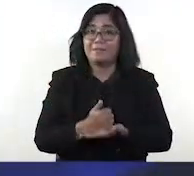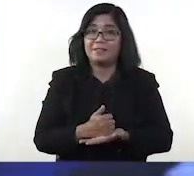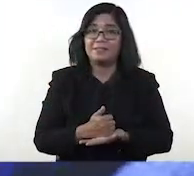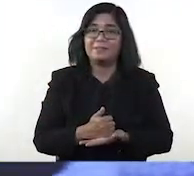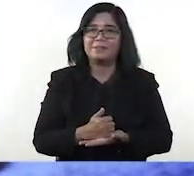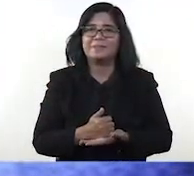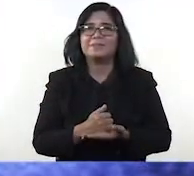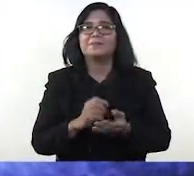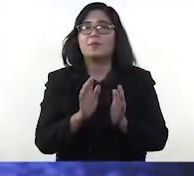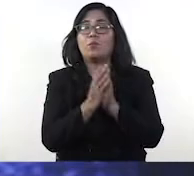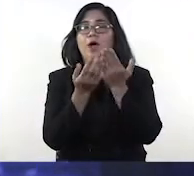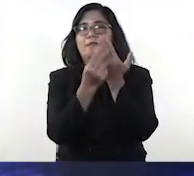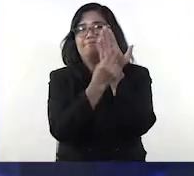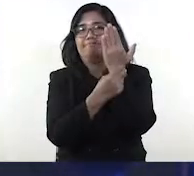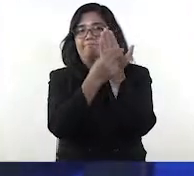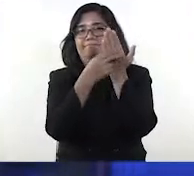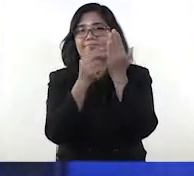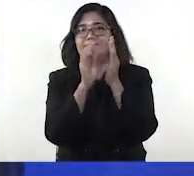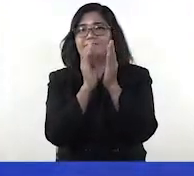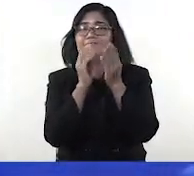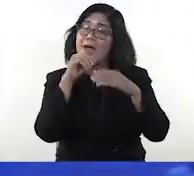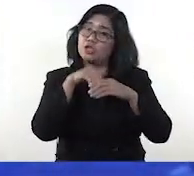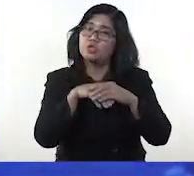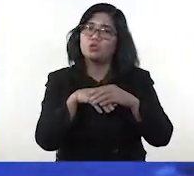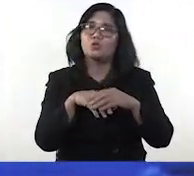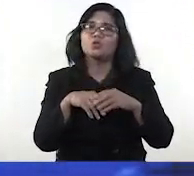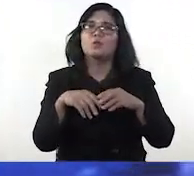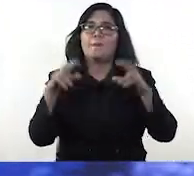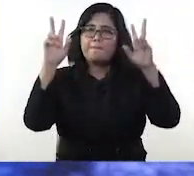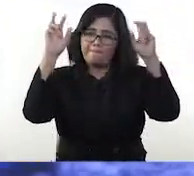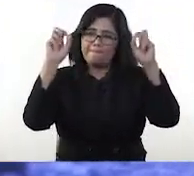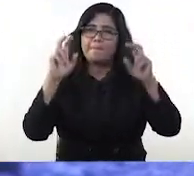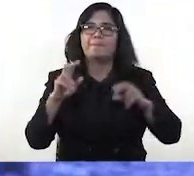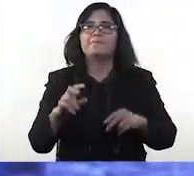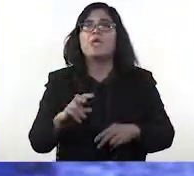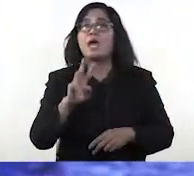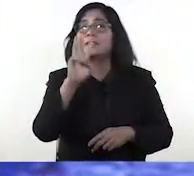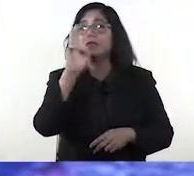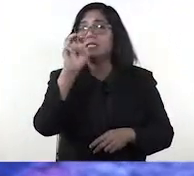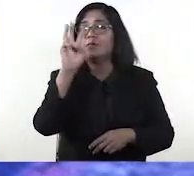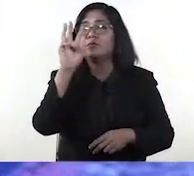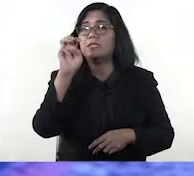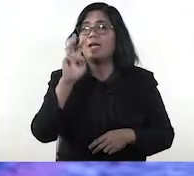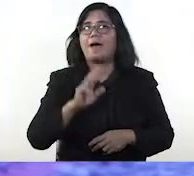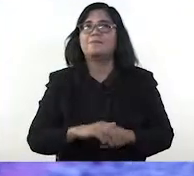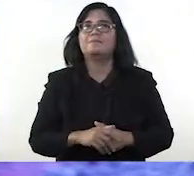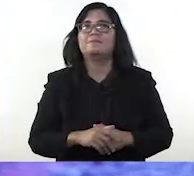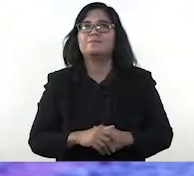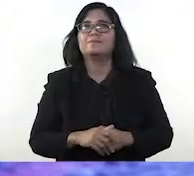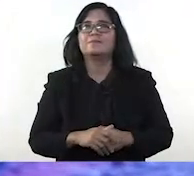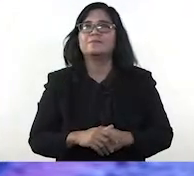sama-sama hari ini kita masuk Hai pada pembahasan ke-33 Hai